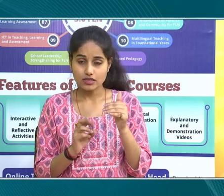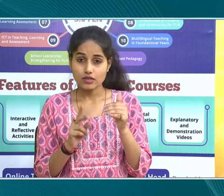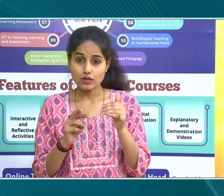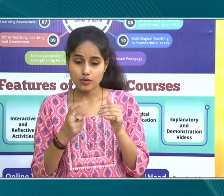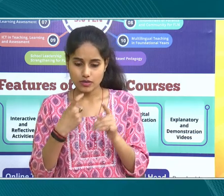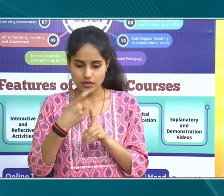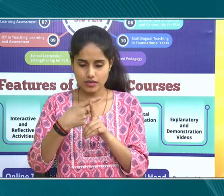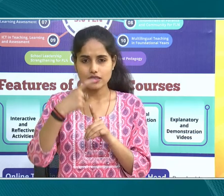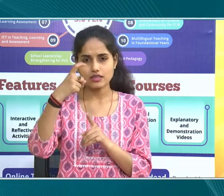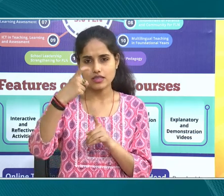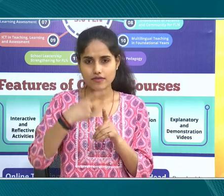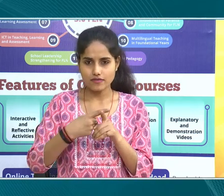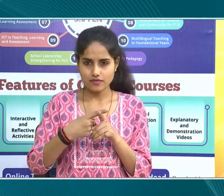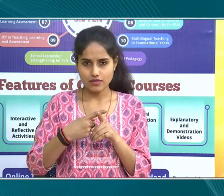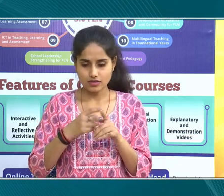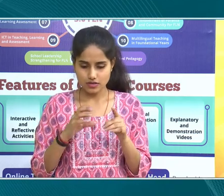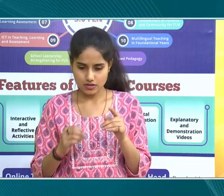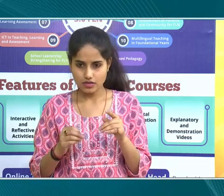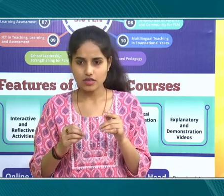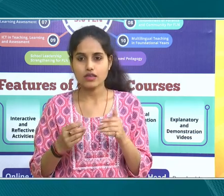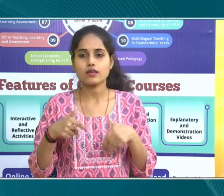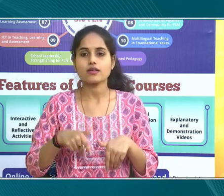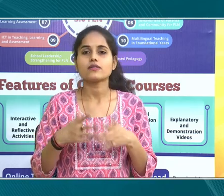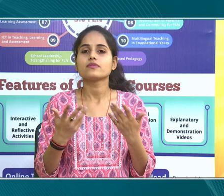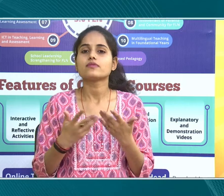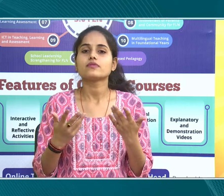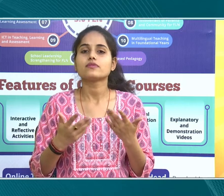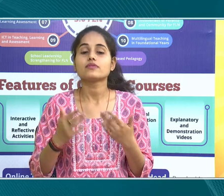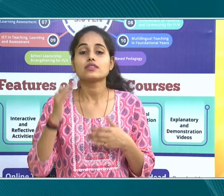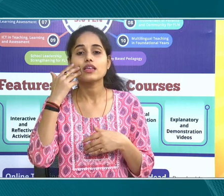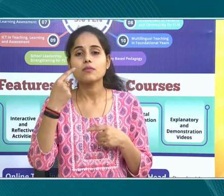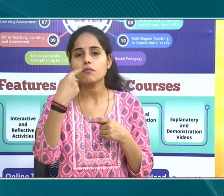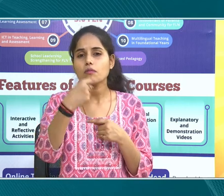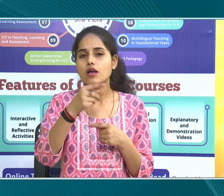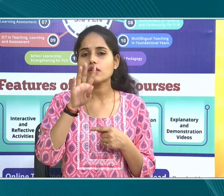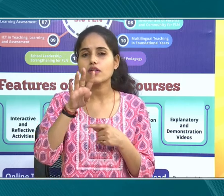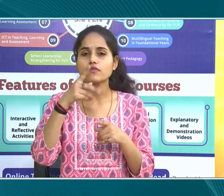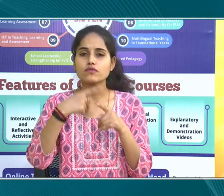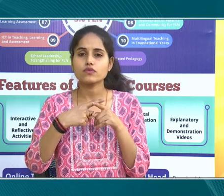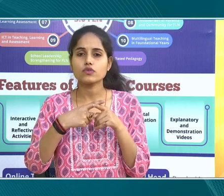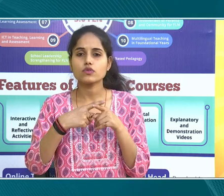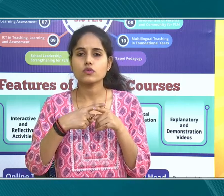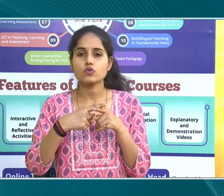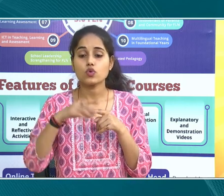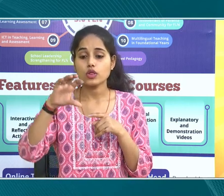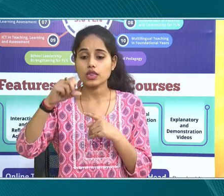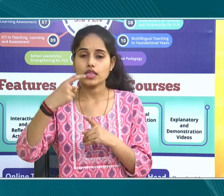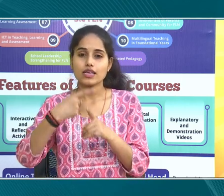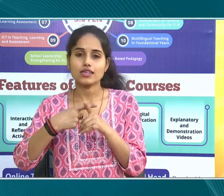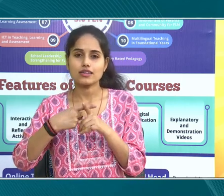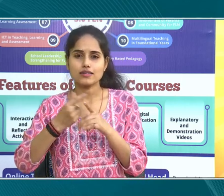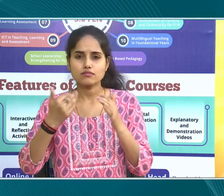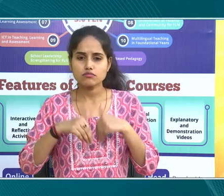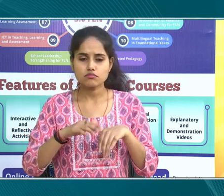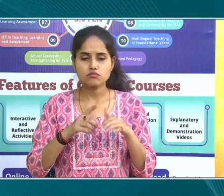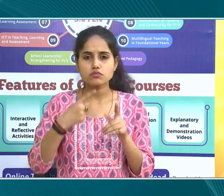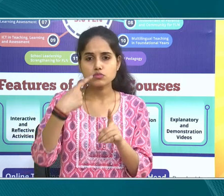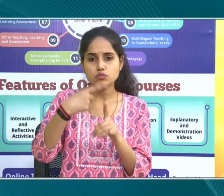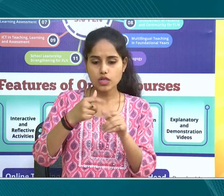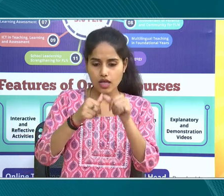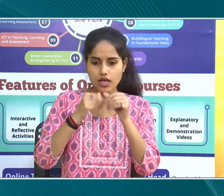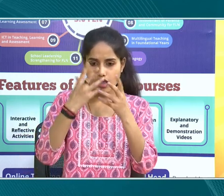7x स्क्वायर ए जाएगा अब यहां पर जब आपने माइनस 4X 9X किया तो आपका प्लस